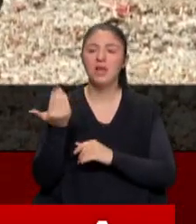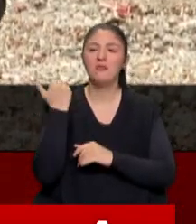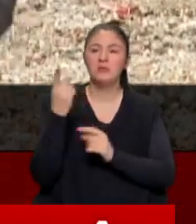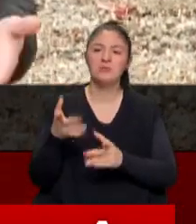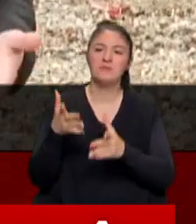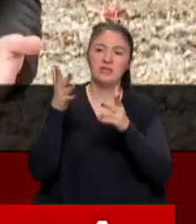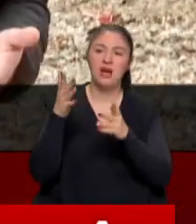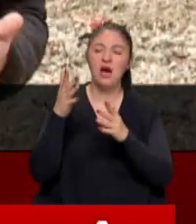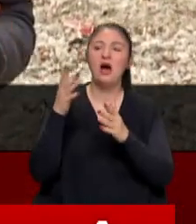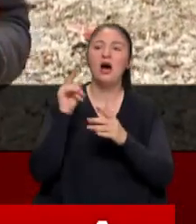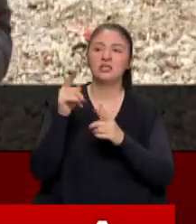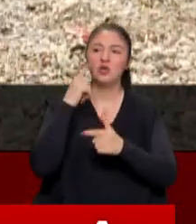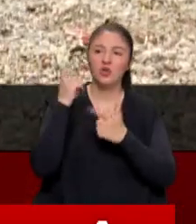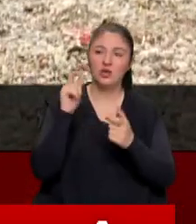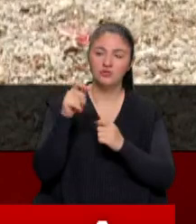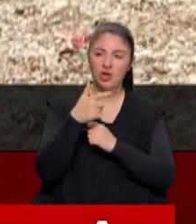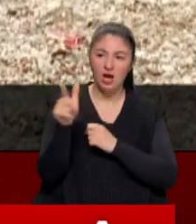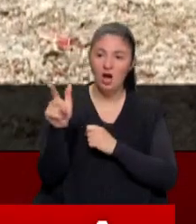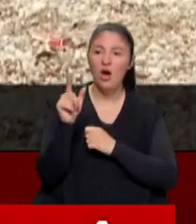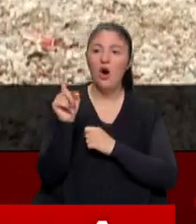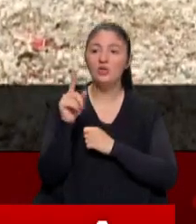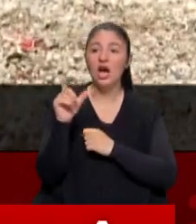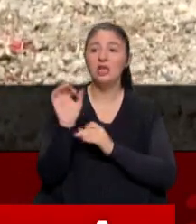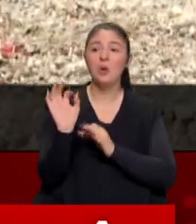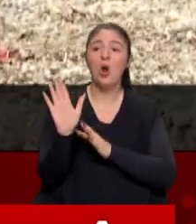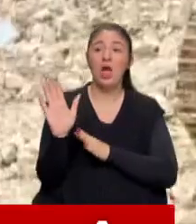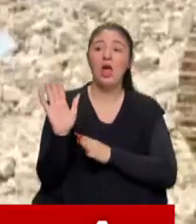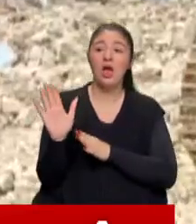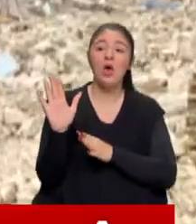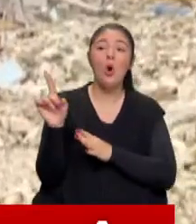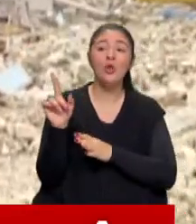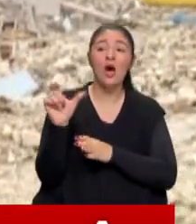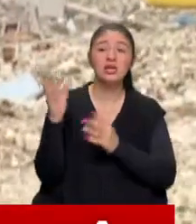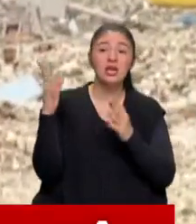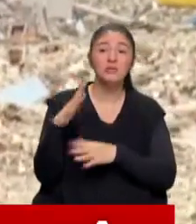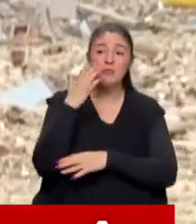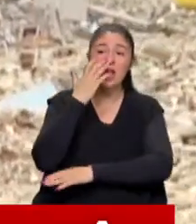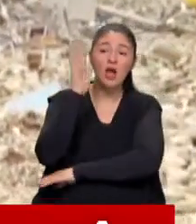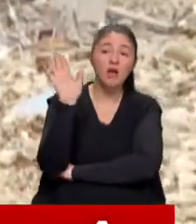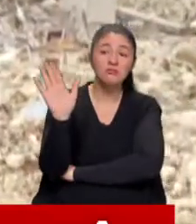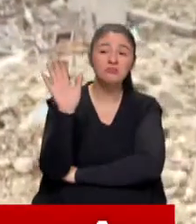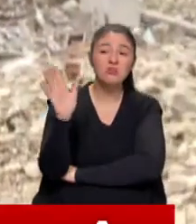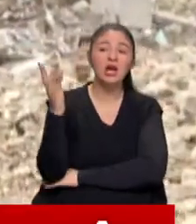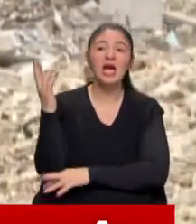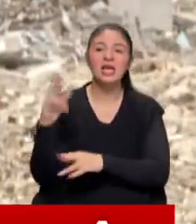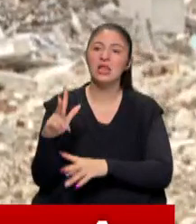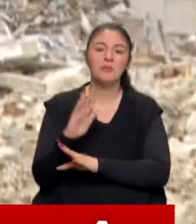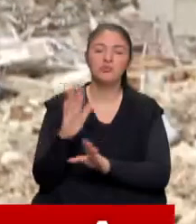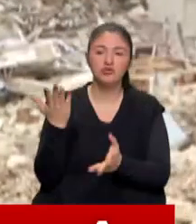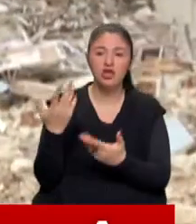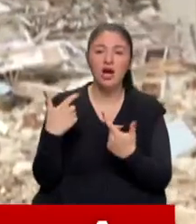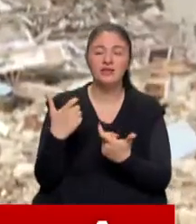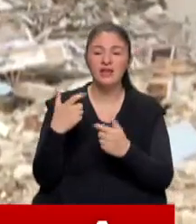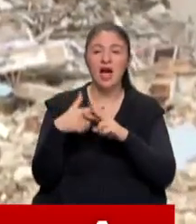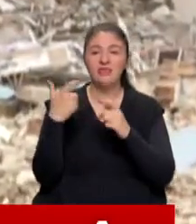bir bina, kameraman Ercan Canik size gösterecek. Bakın 10 aydır böyle duruyor bu bina. 10 aydır yıkılmayı bekliyor ve hala yıkılabilmiş değil.